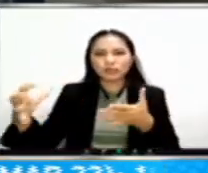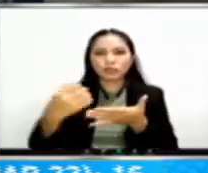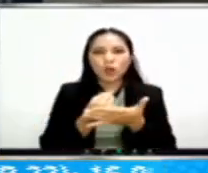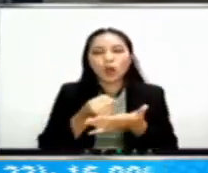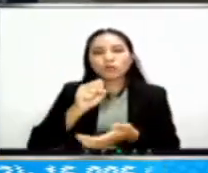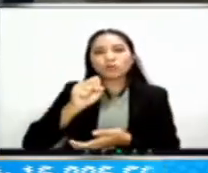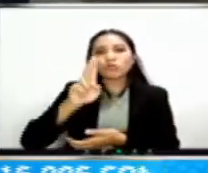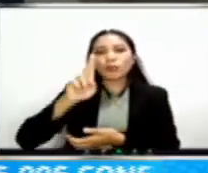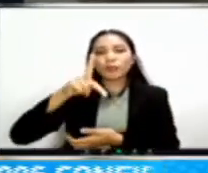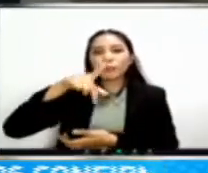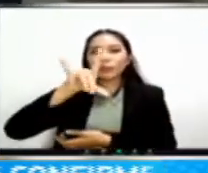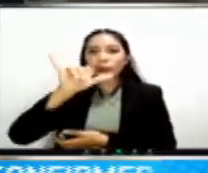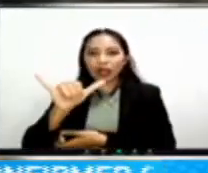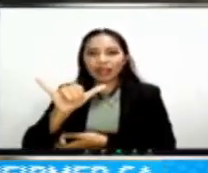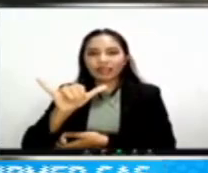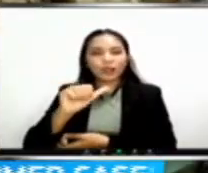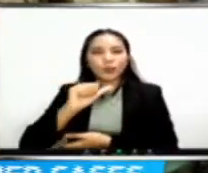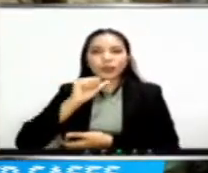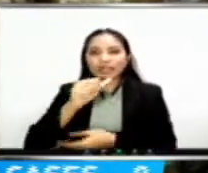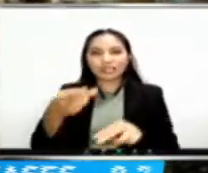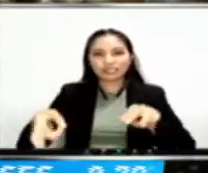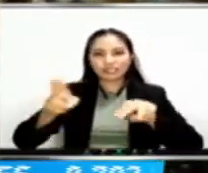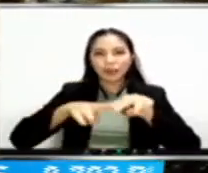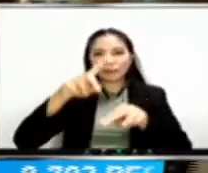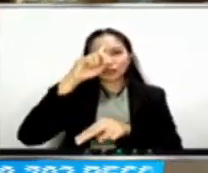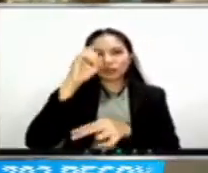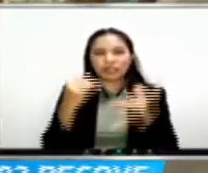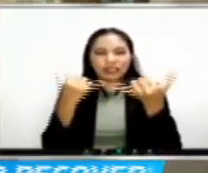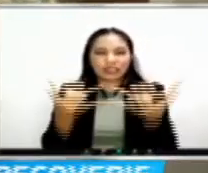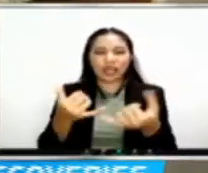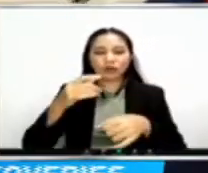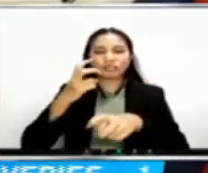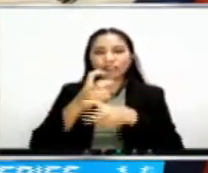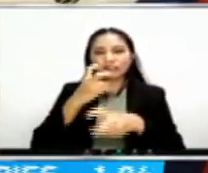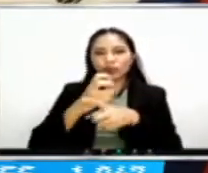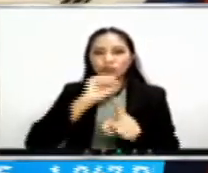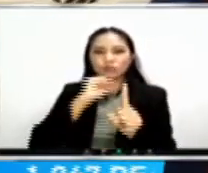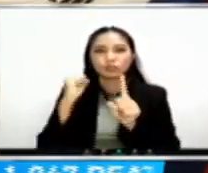apektado ng hindi magandang lagay ng panahon. Bernadette Reyes, GMA News.